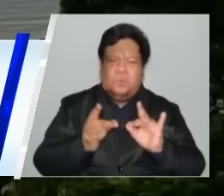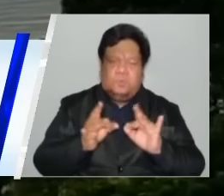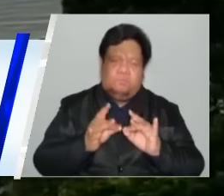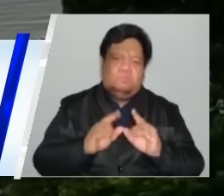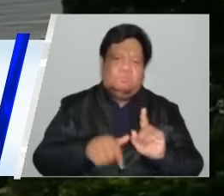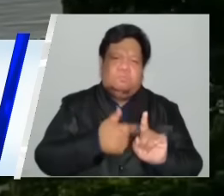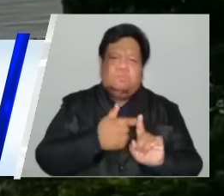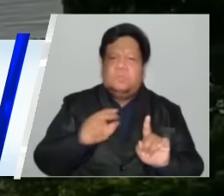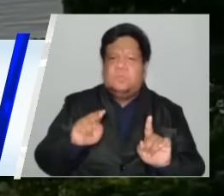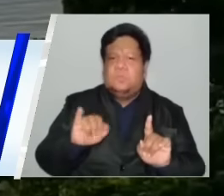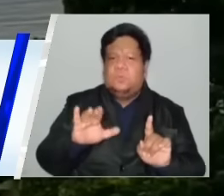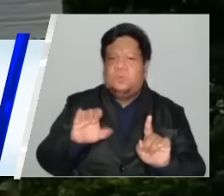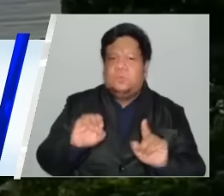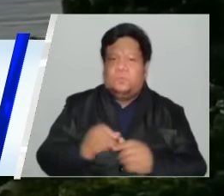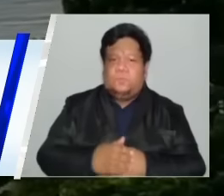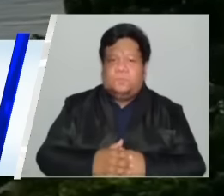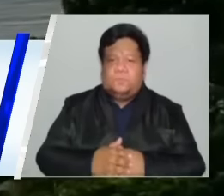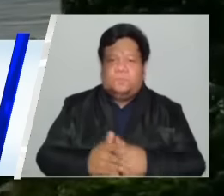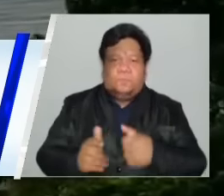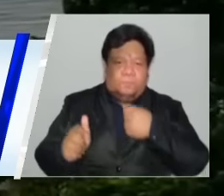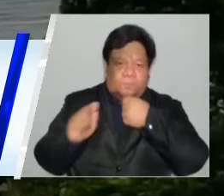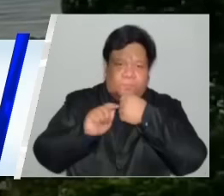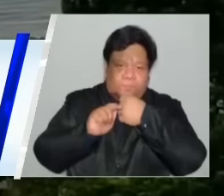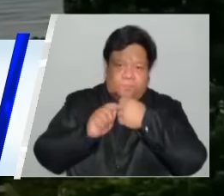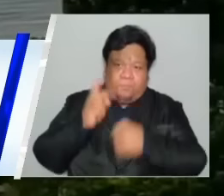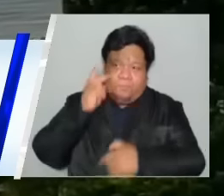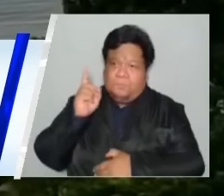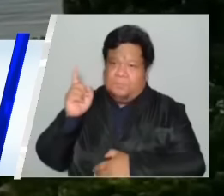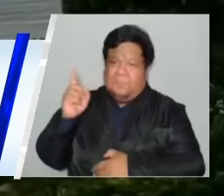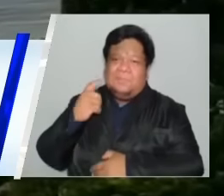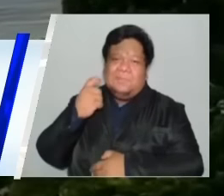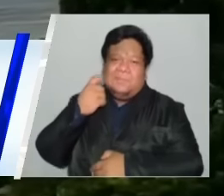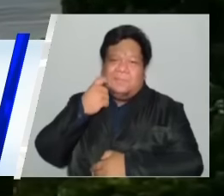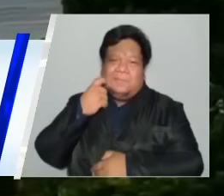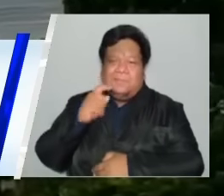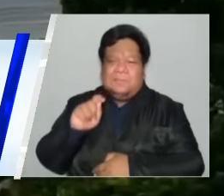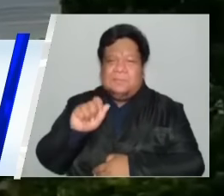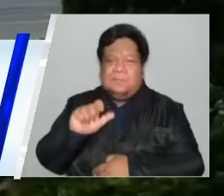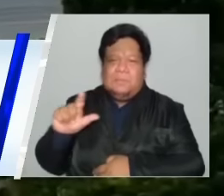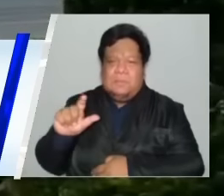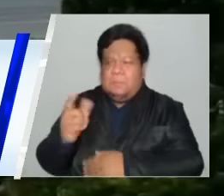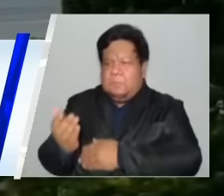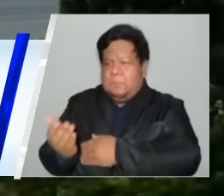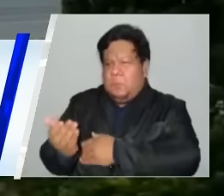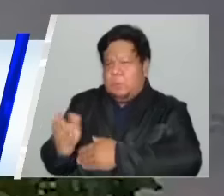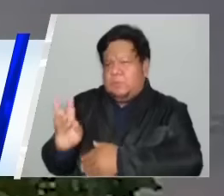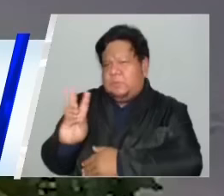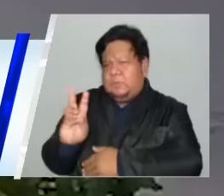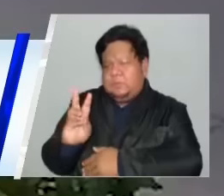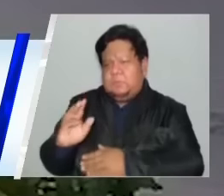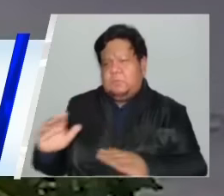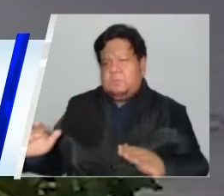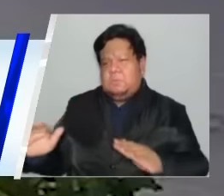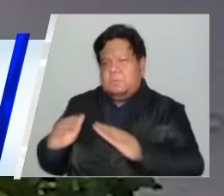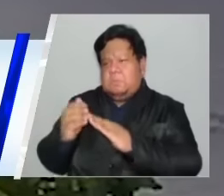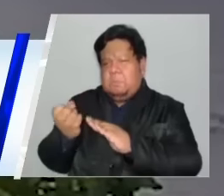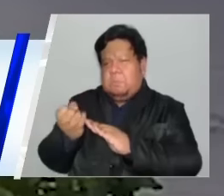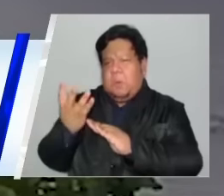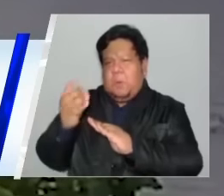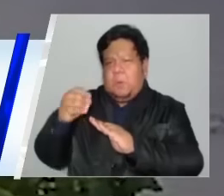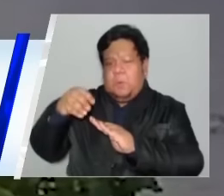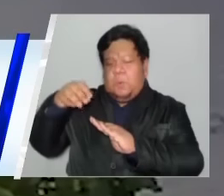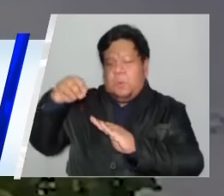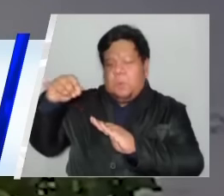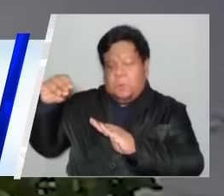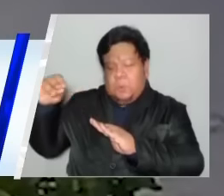Ito ang aktwal na pagsabog ng Bulkang Taal mag-aalas 6 ng umaga kanina. Tumagal ito ng 4 na minuto. Nagdulot ito ng makapal na